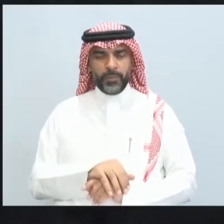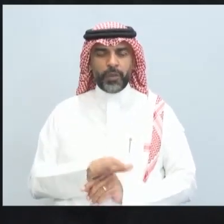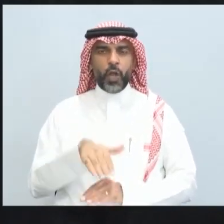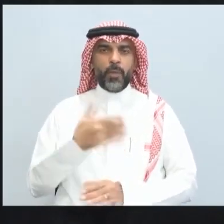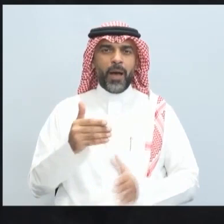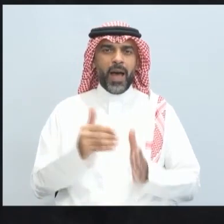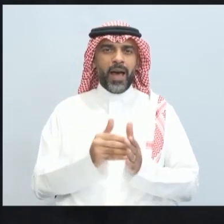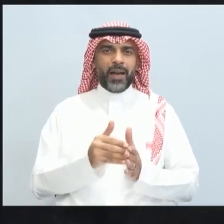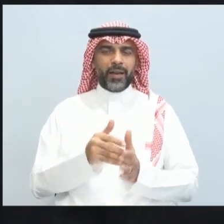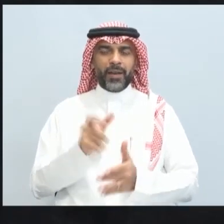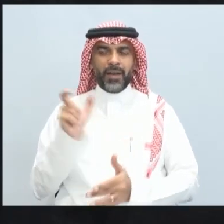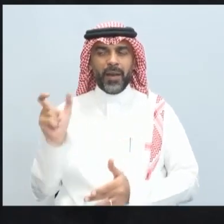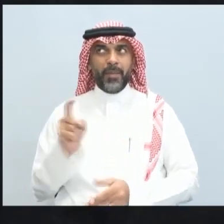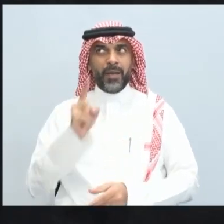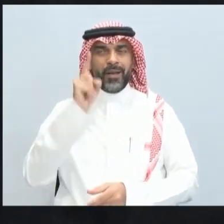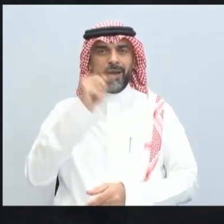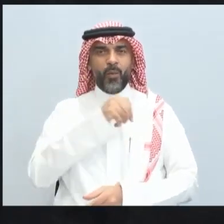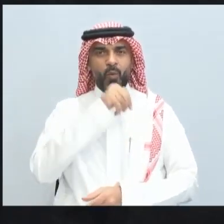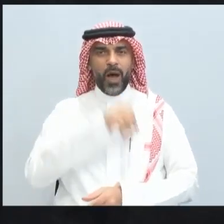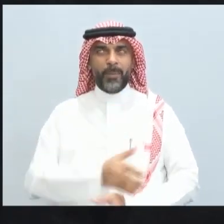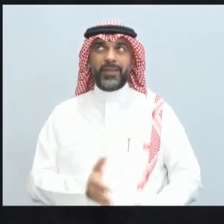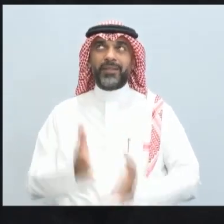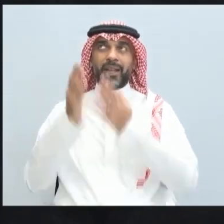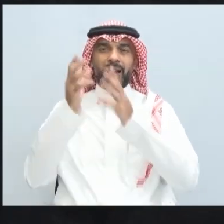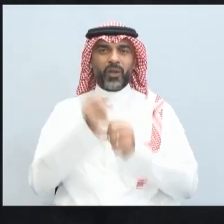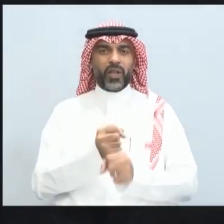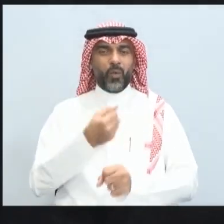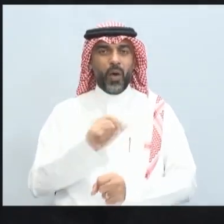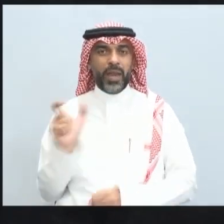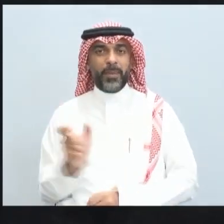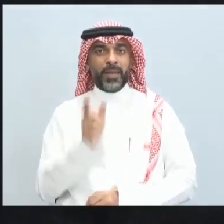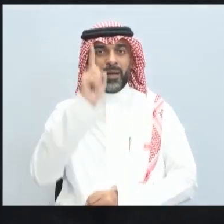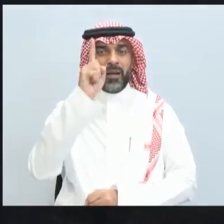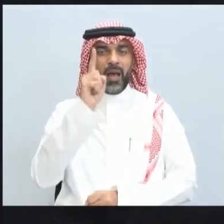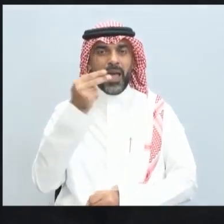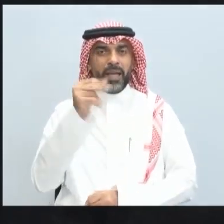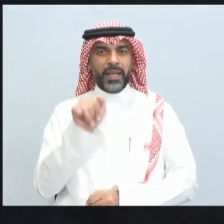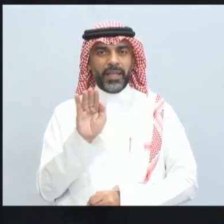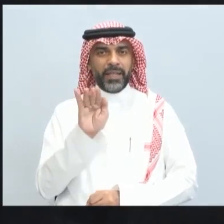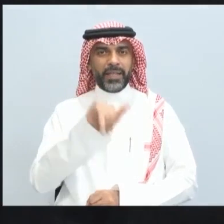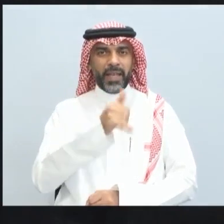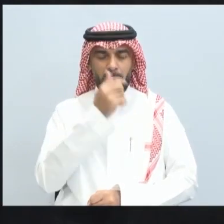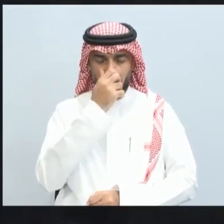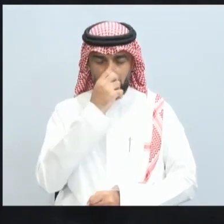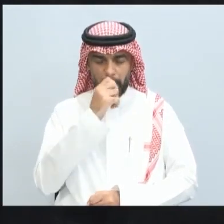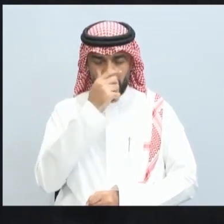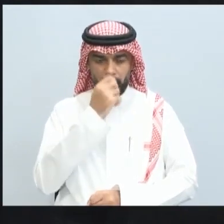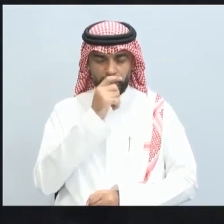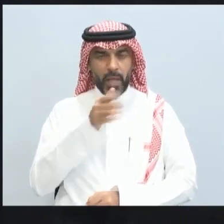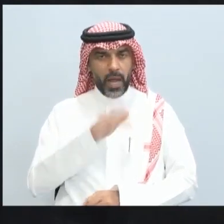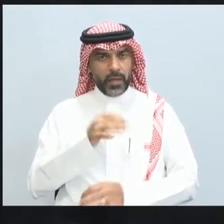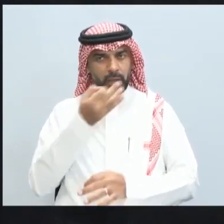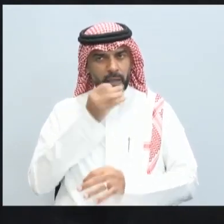صلى الله عليه وسلم ونبي الله عيسى بن مريم عليه السلام ايضا الملائكه